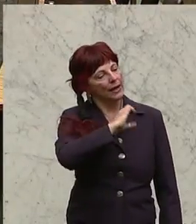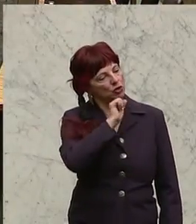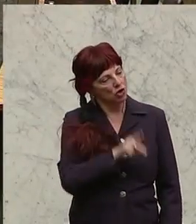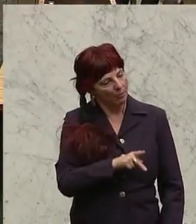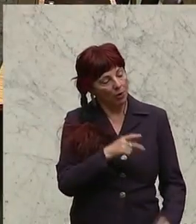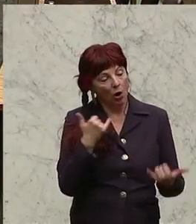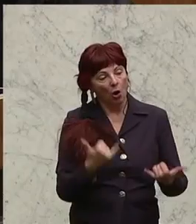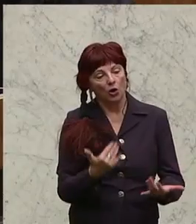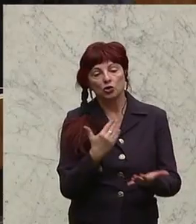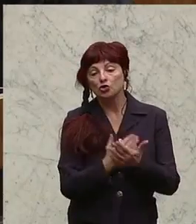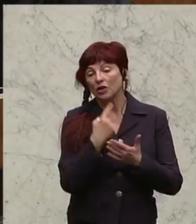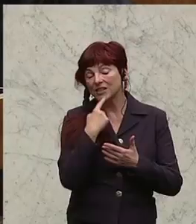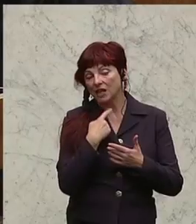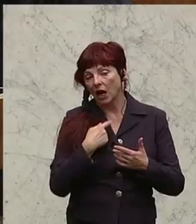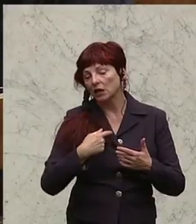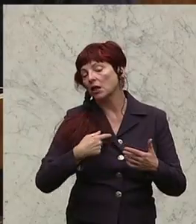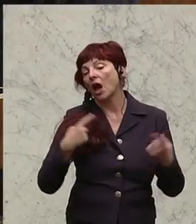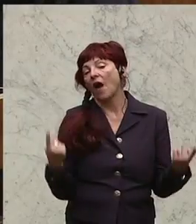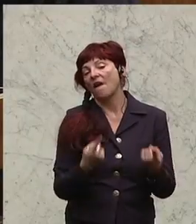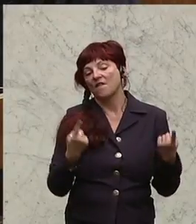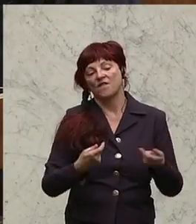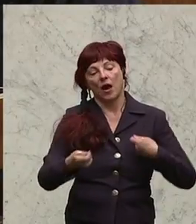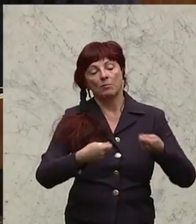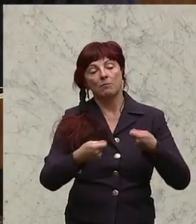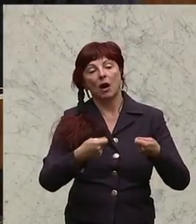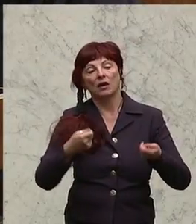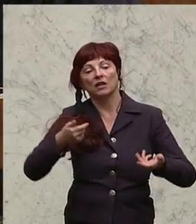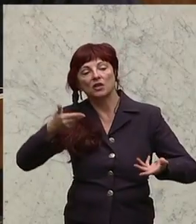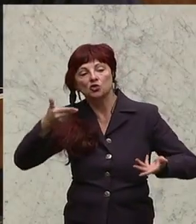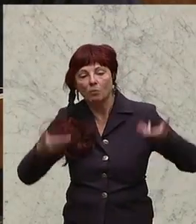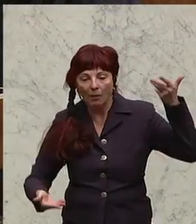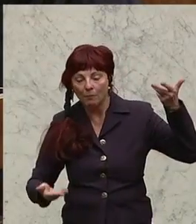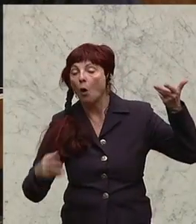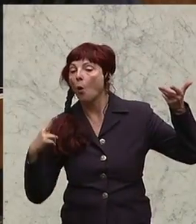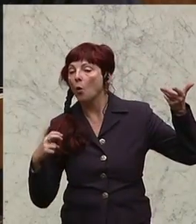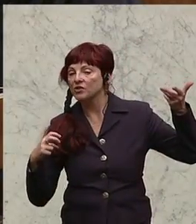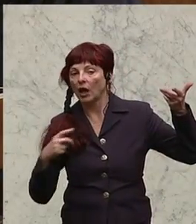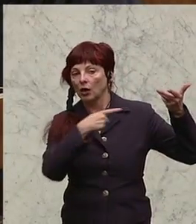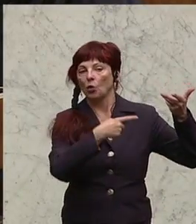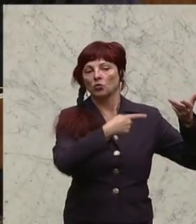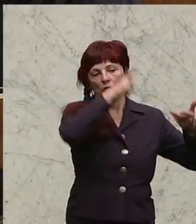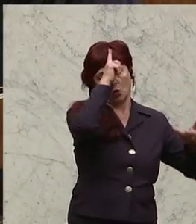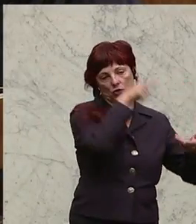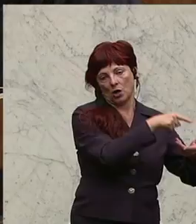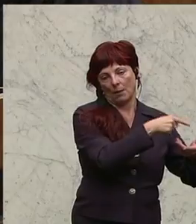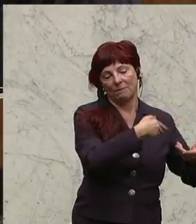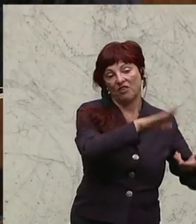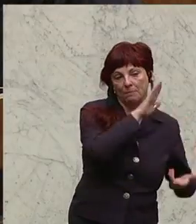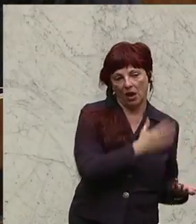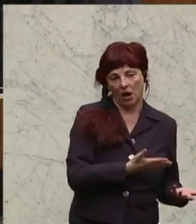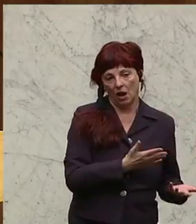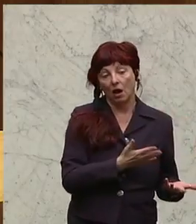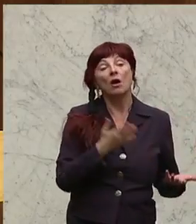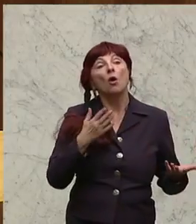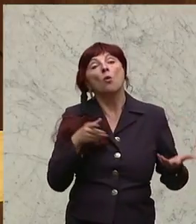dass am Werbemarkt schon jetzt eine Schieflage zugunsten deutscher Medienkonzerne herrscht. Und durch diese Übernahme wird sich